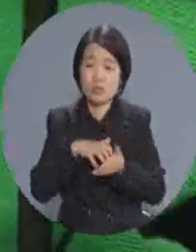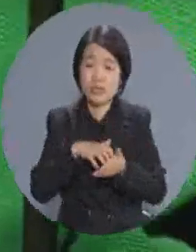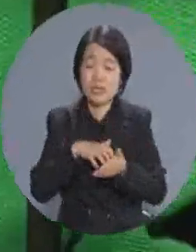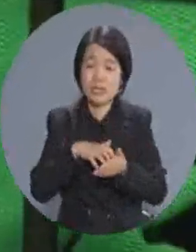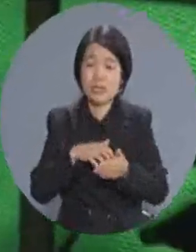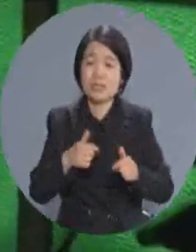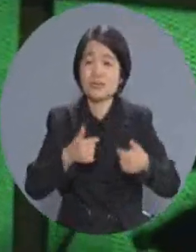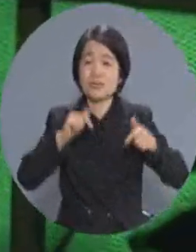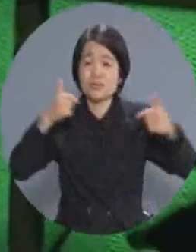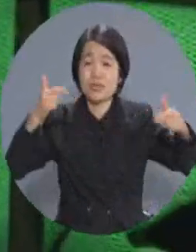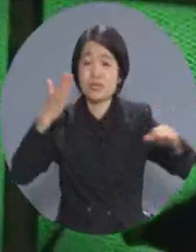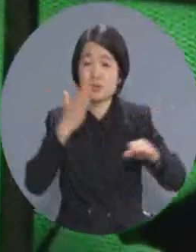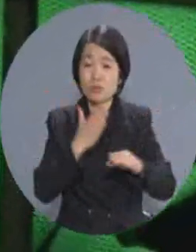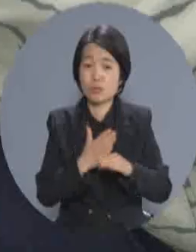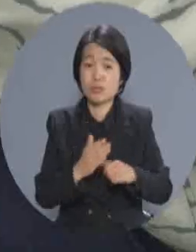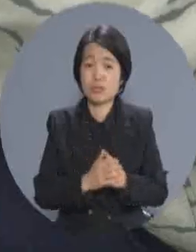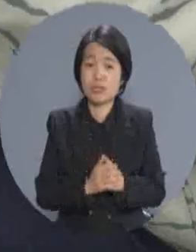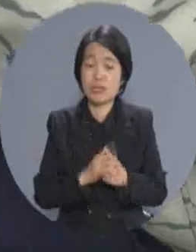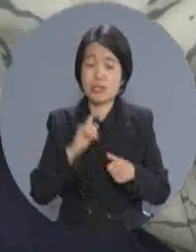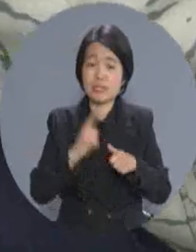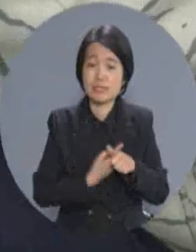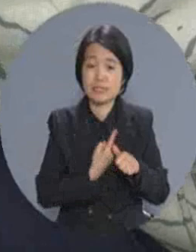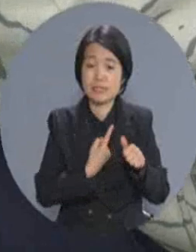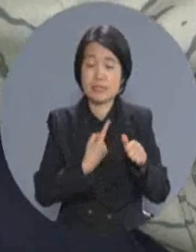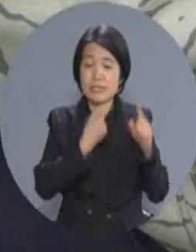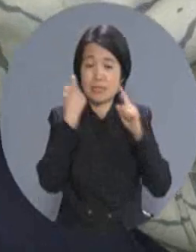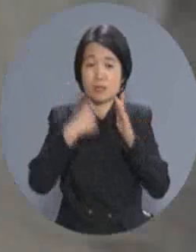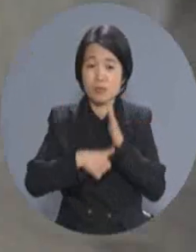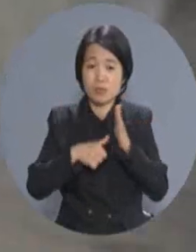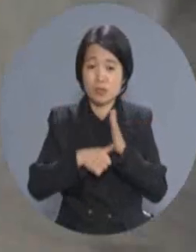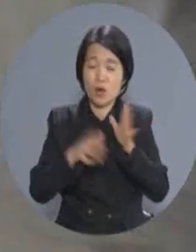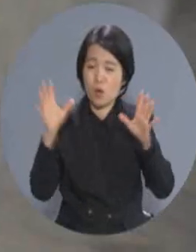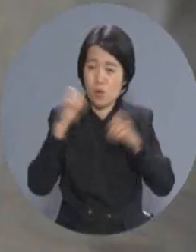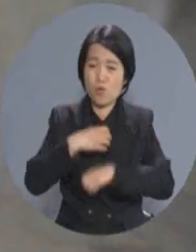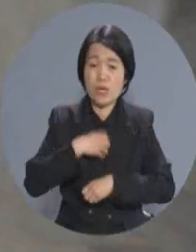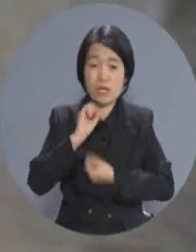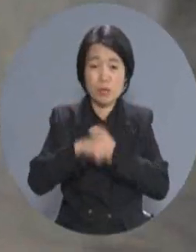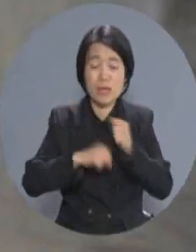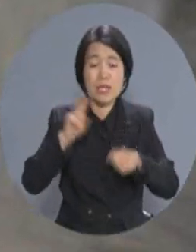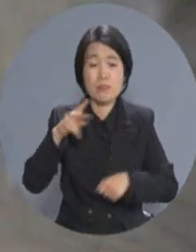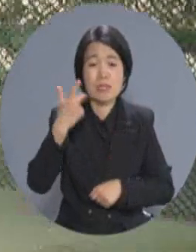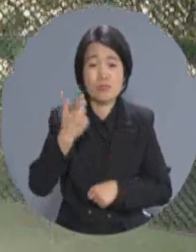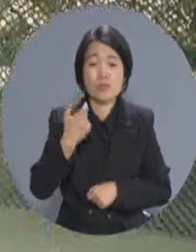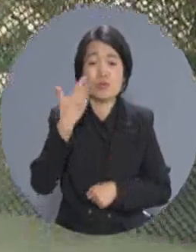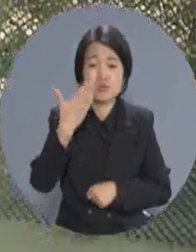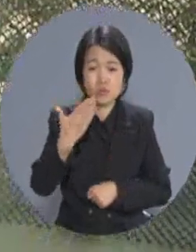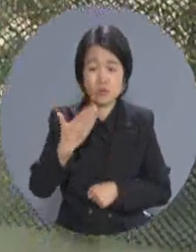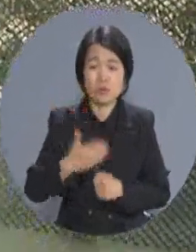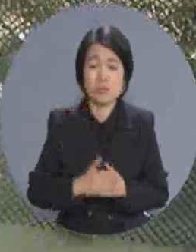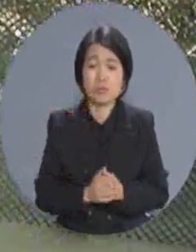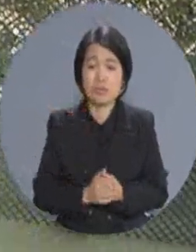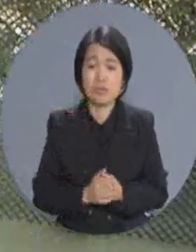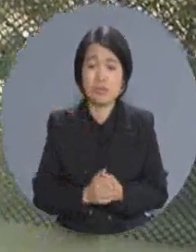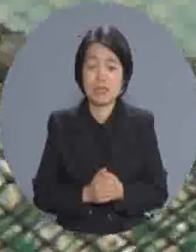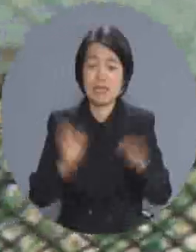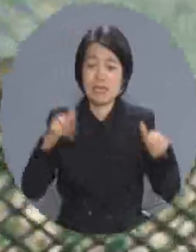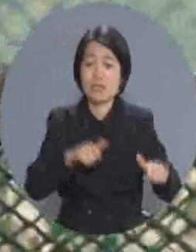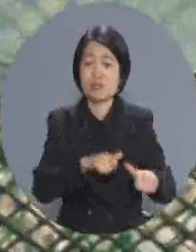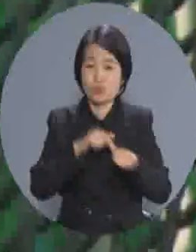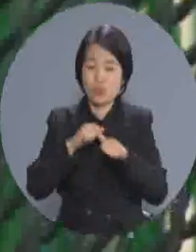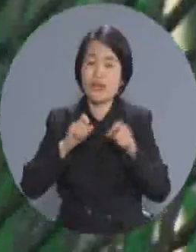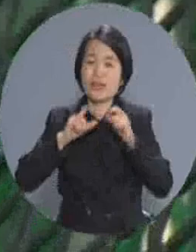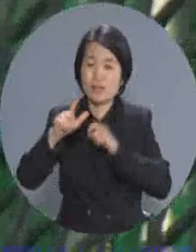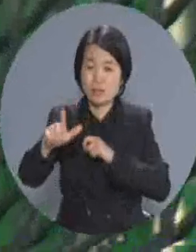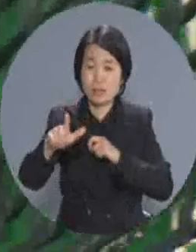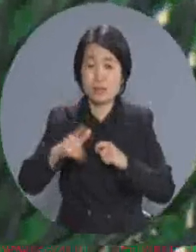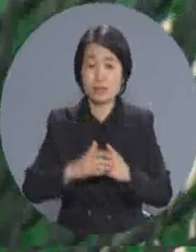해마다 늘고 있는 가운데 천연기념물과 멸종위기종 야생동물도 269건에 달합니다 주로 새가 구조되는